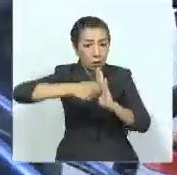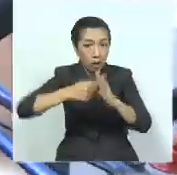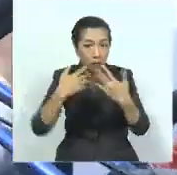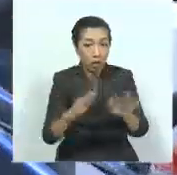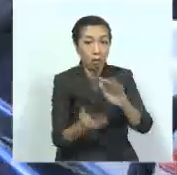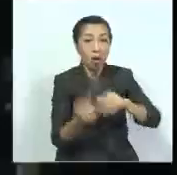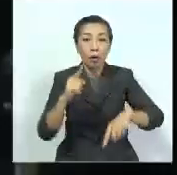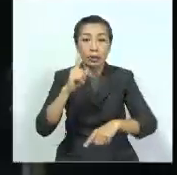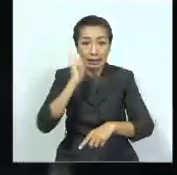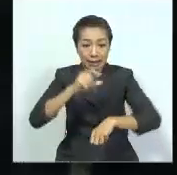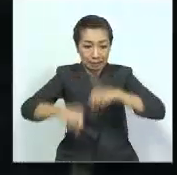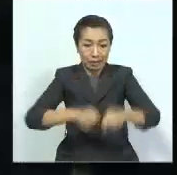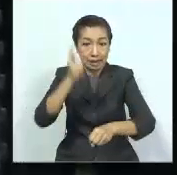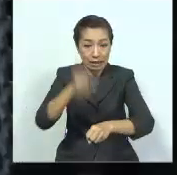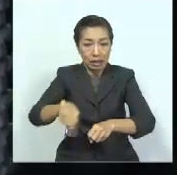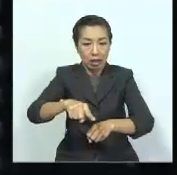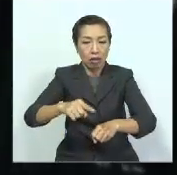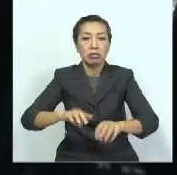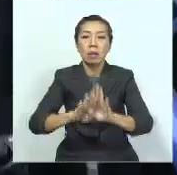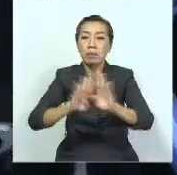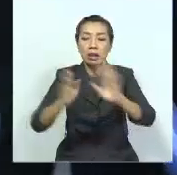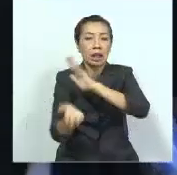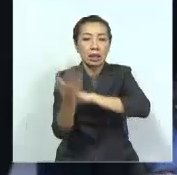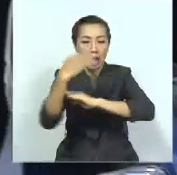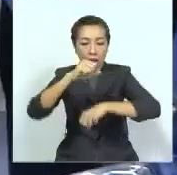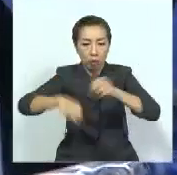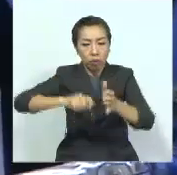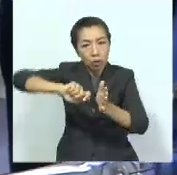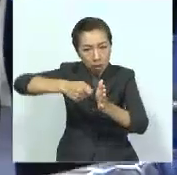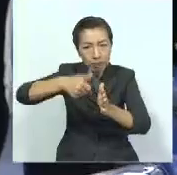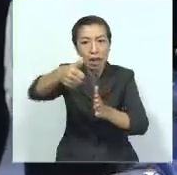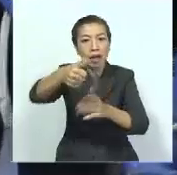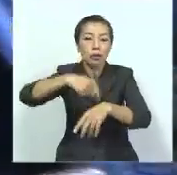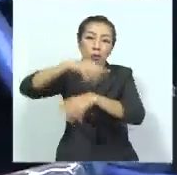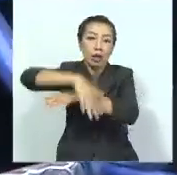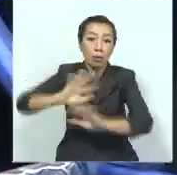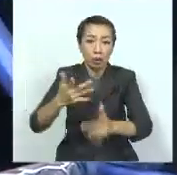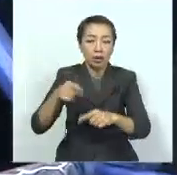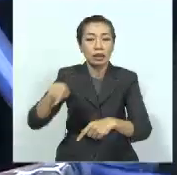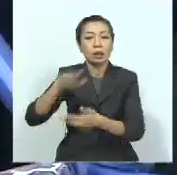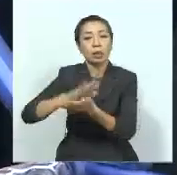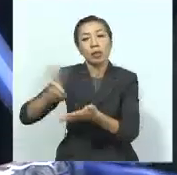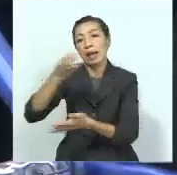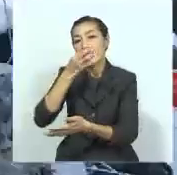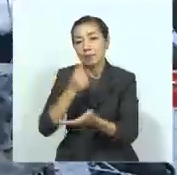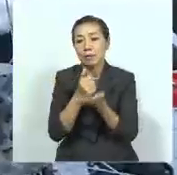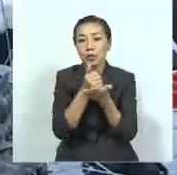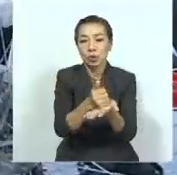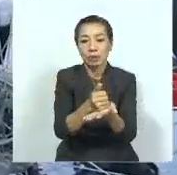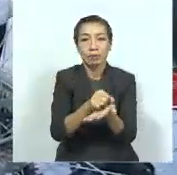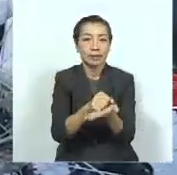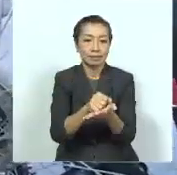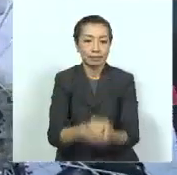นถึงจบงานค่ะก็เป็นบริการนะคะที่ทางภาคส่วนต่างๆของอาชีวศึกษาได้มาร่วมบริการให้นะคะ